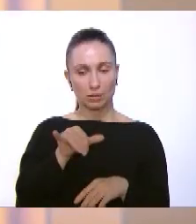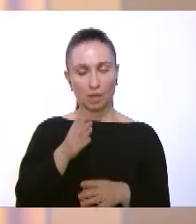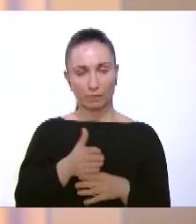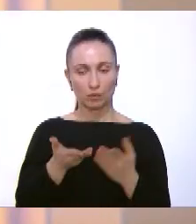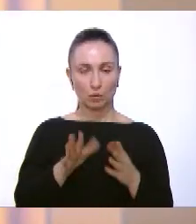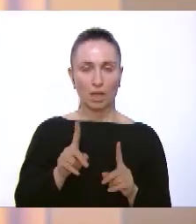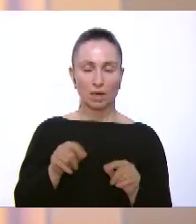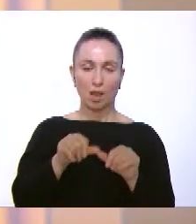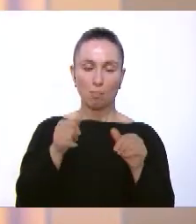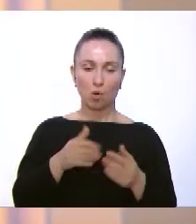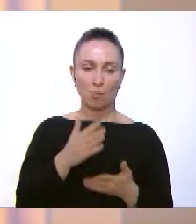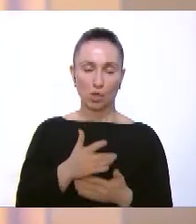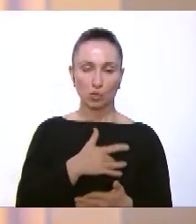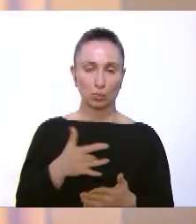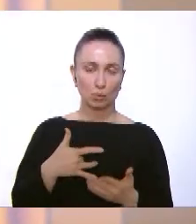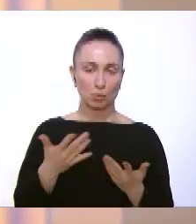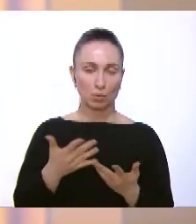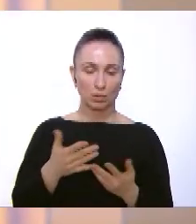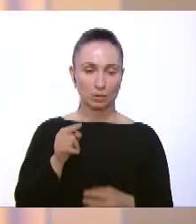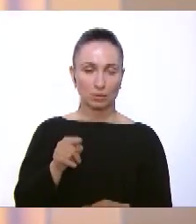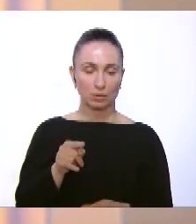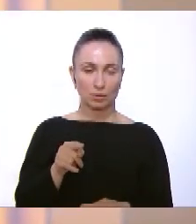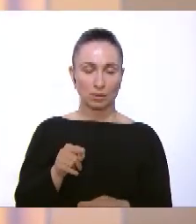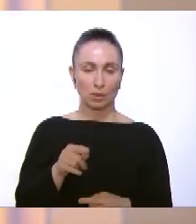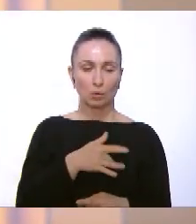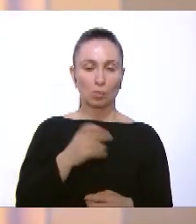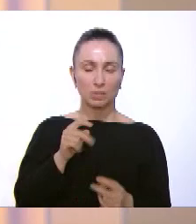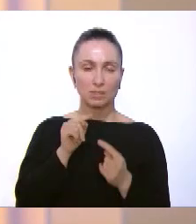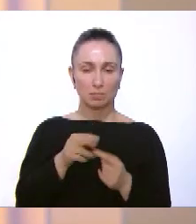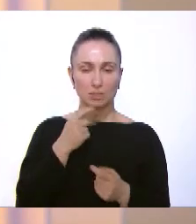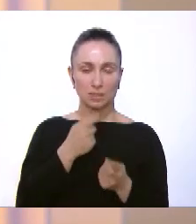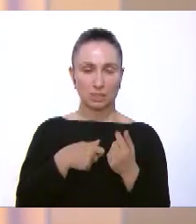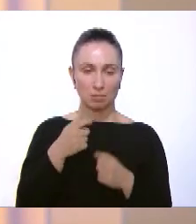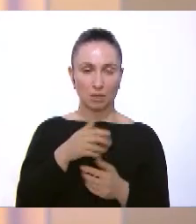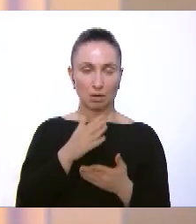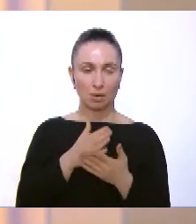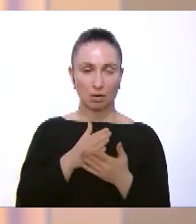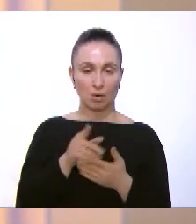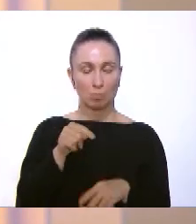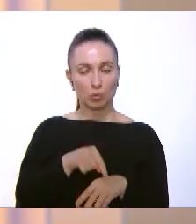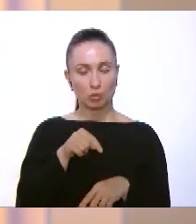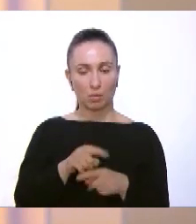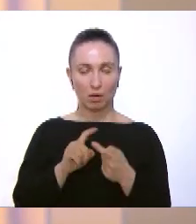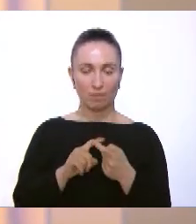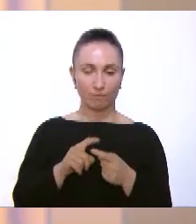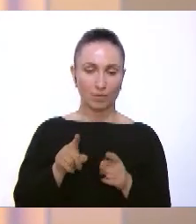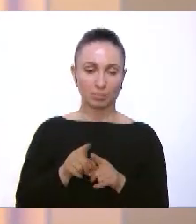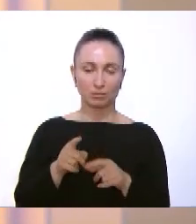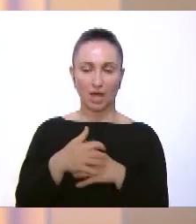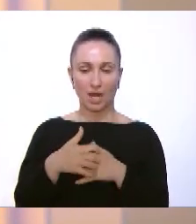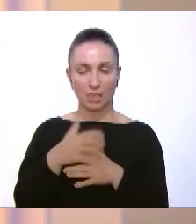ვიცით რა ფორმა აქვს ტუბერკულოზისა და ძირითადად თუმსაწინააღმდეგო მედიკამენტებზე არსებობს თუ არა მგრძნობელობა.